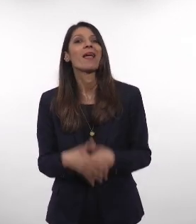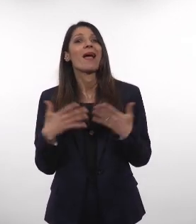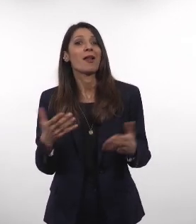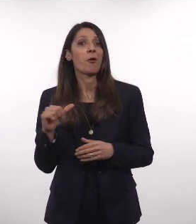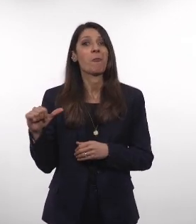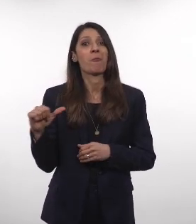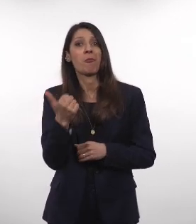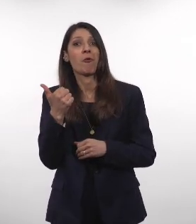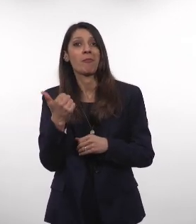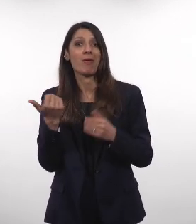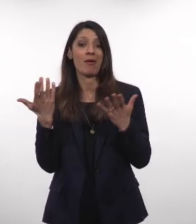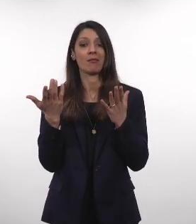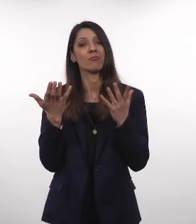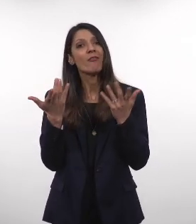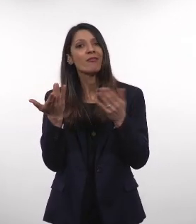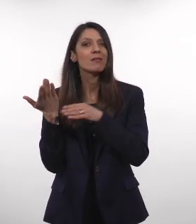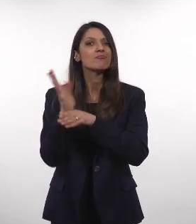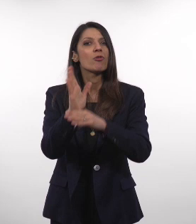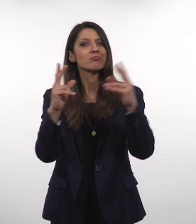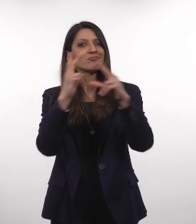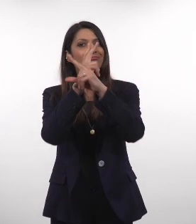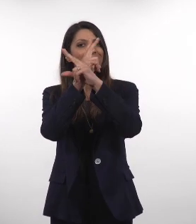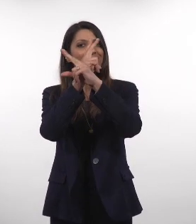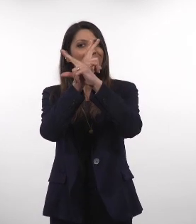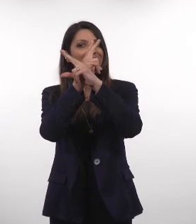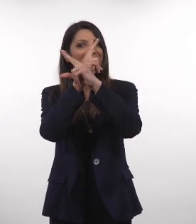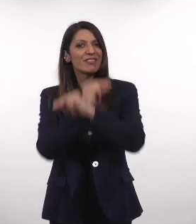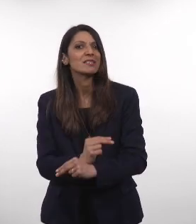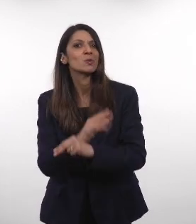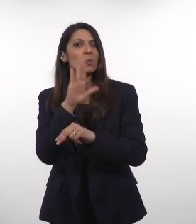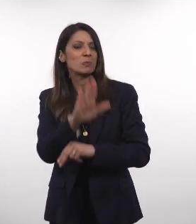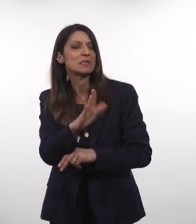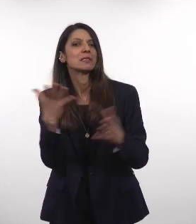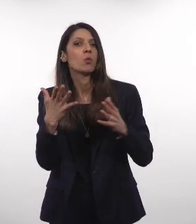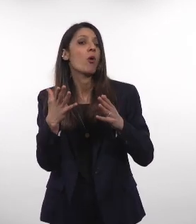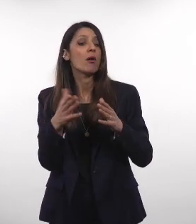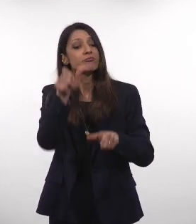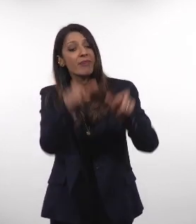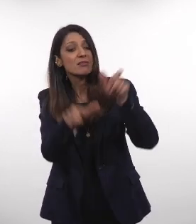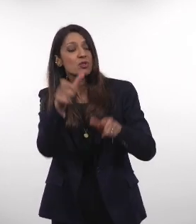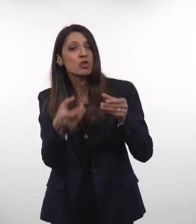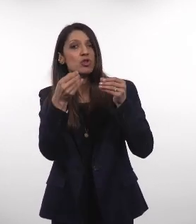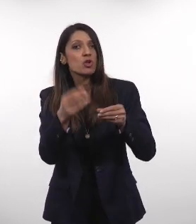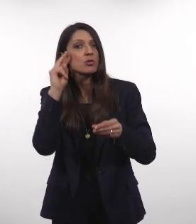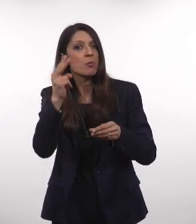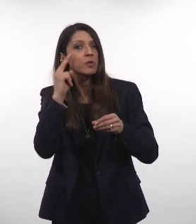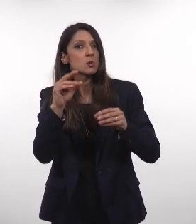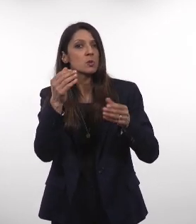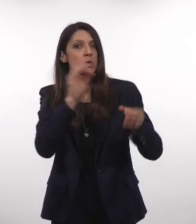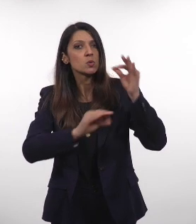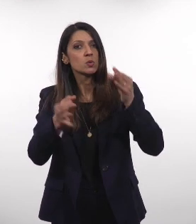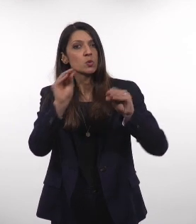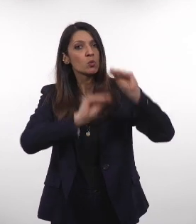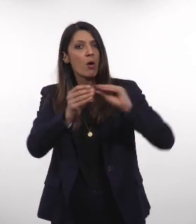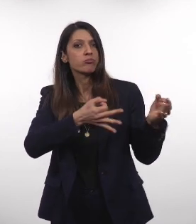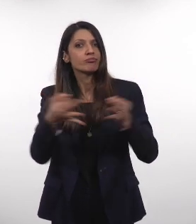par une courte définition de ce que est l'habituation aux soins et surtout vous présenter rapidement notre association Coactis Santé qui